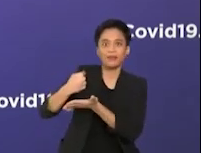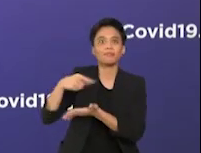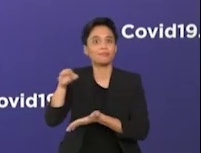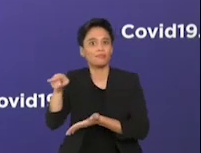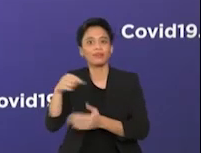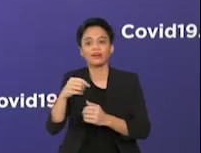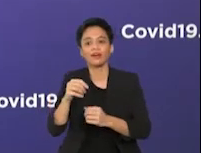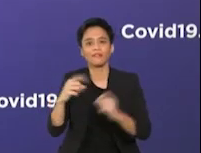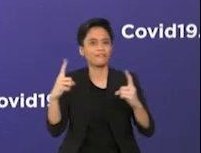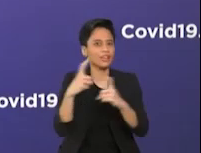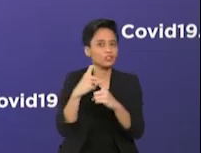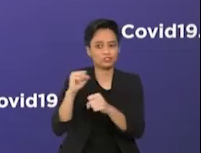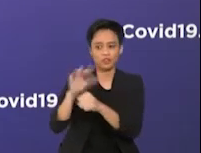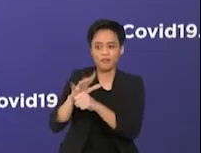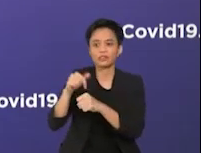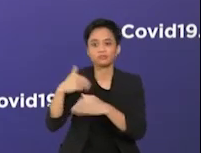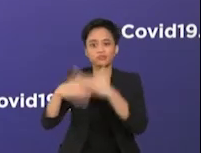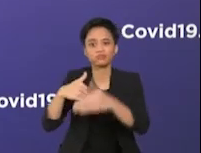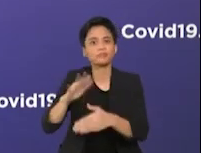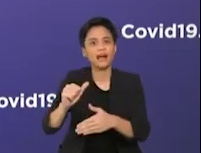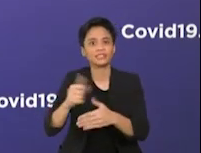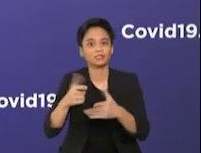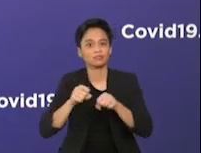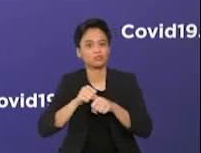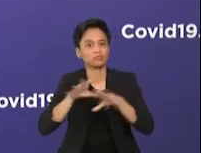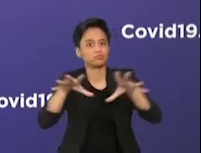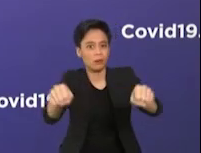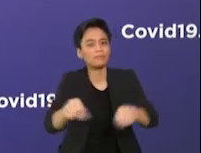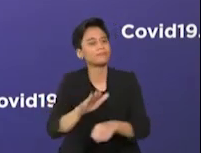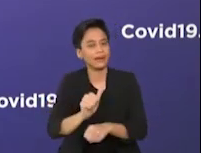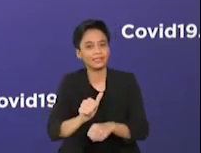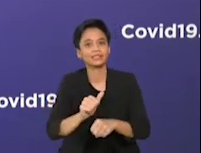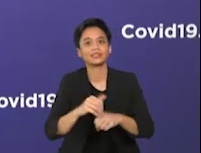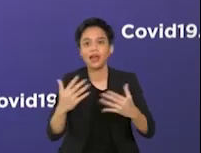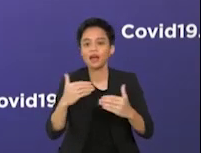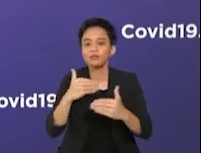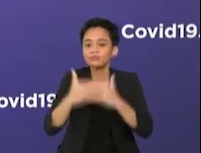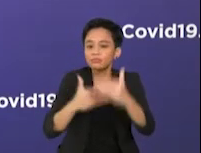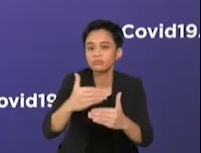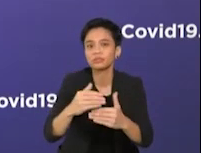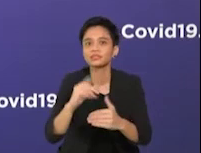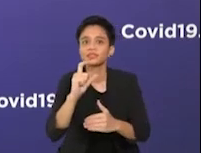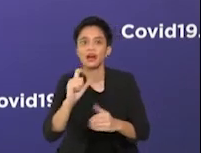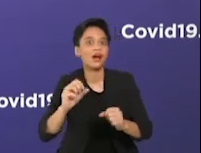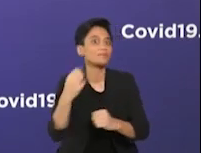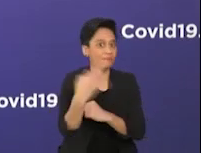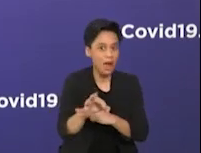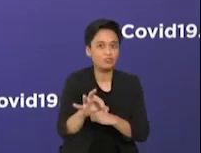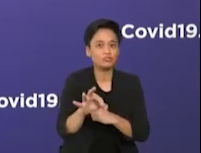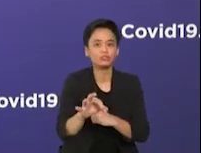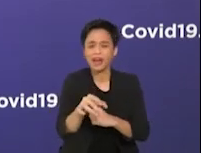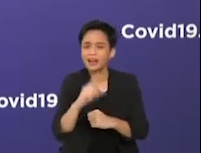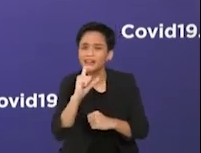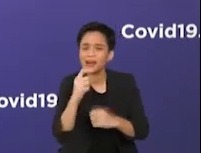virus covert 19 ini masih akan terus terjadi saudara-saudara tatanan baru itu tentunya harus berbasis